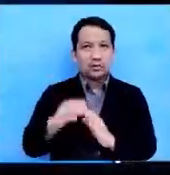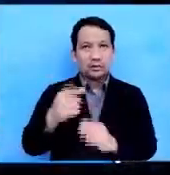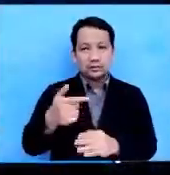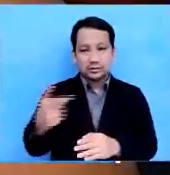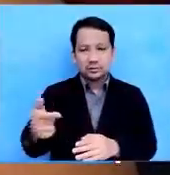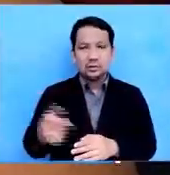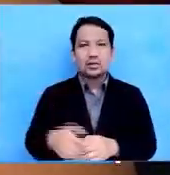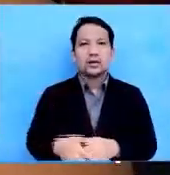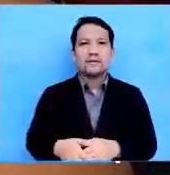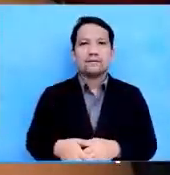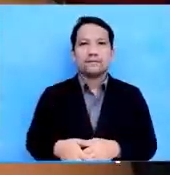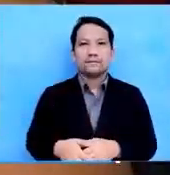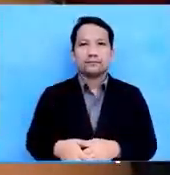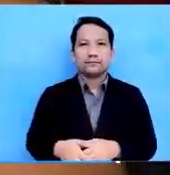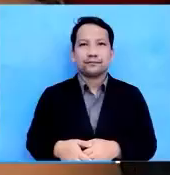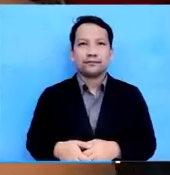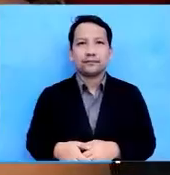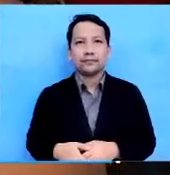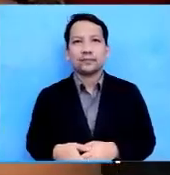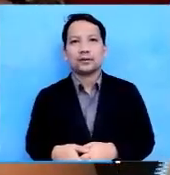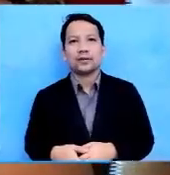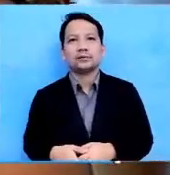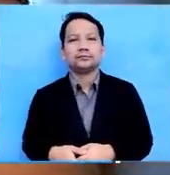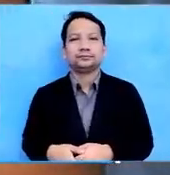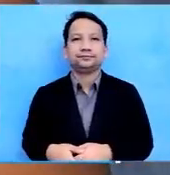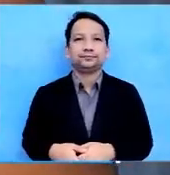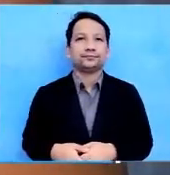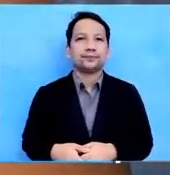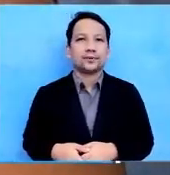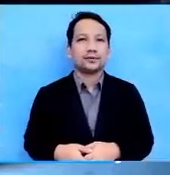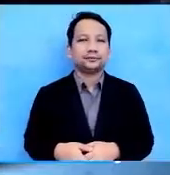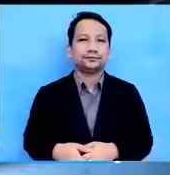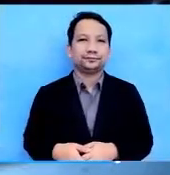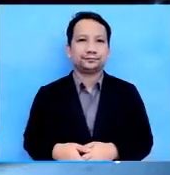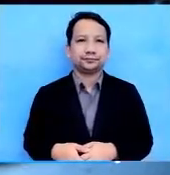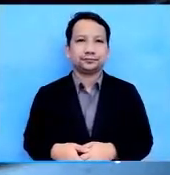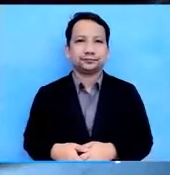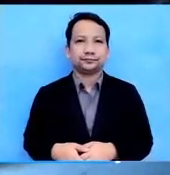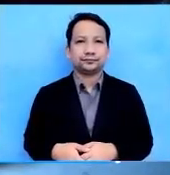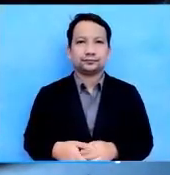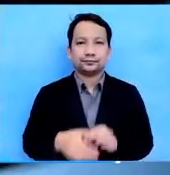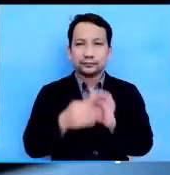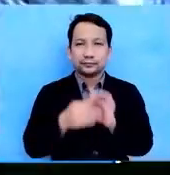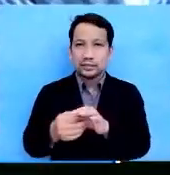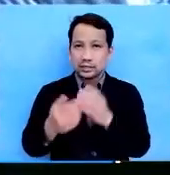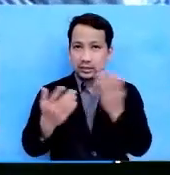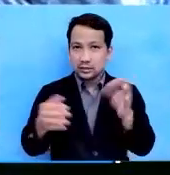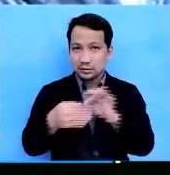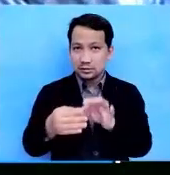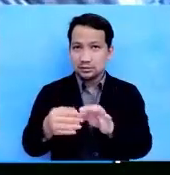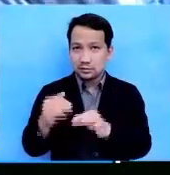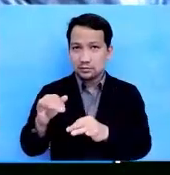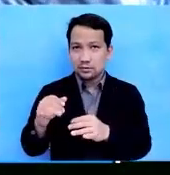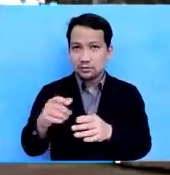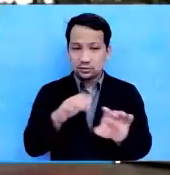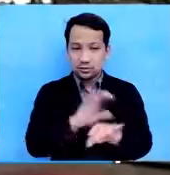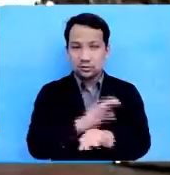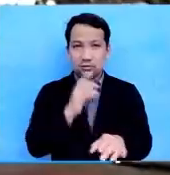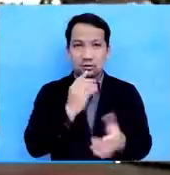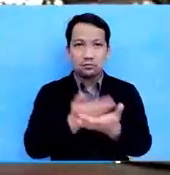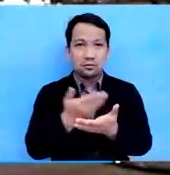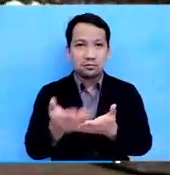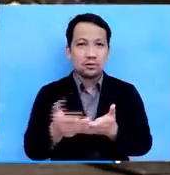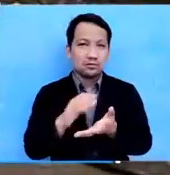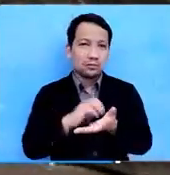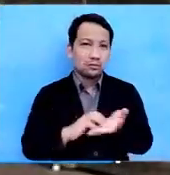Walang ganong dating. Bilog ang buwan, liwanag ang buwan. Ang ibang nagtitinda naman, napilitan lang daw magbaba ng